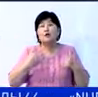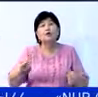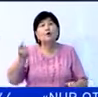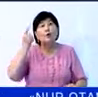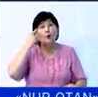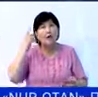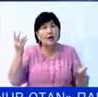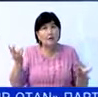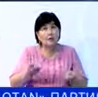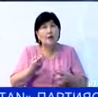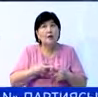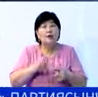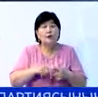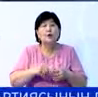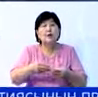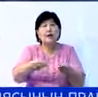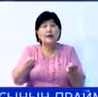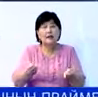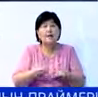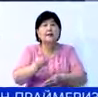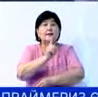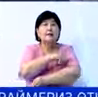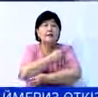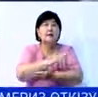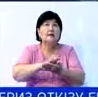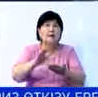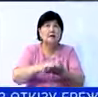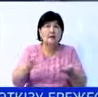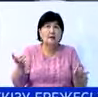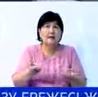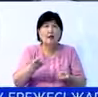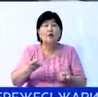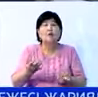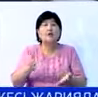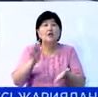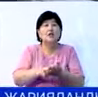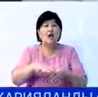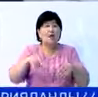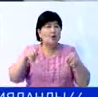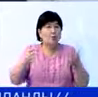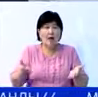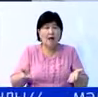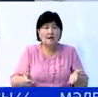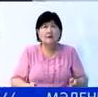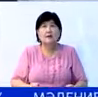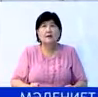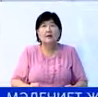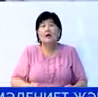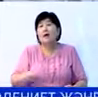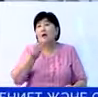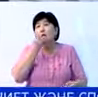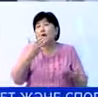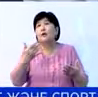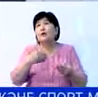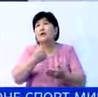келеді. Я сондықтан ыдыс аяқтарды таза жерде ұстау керек. Мына шан топырақ, мына кордон үстін қойып қойған